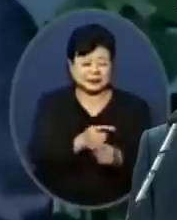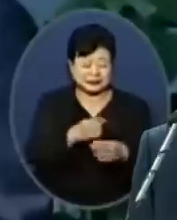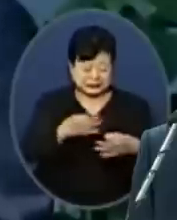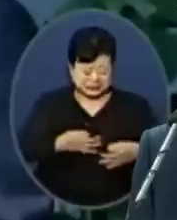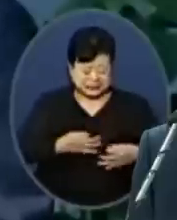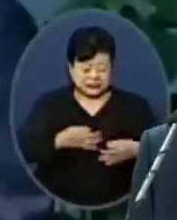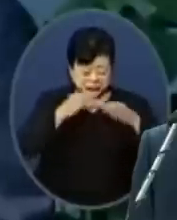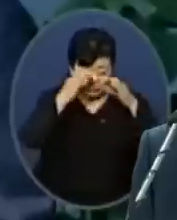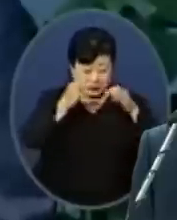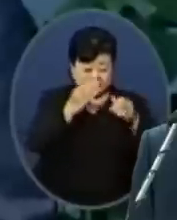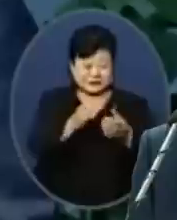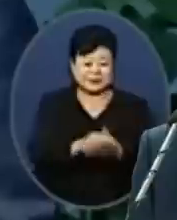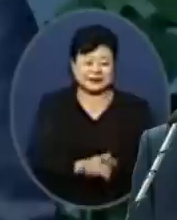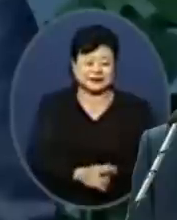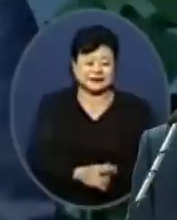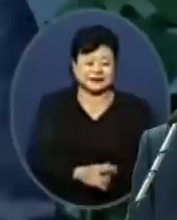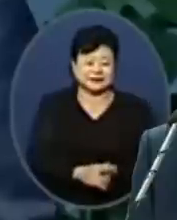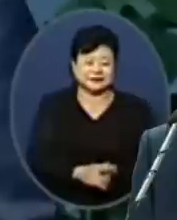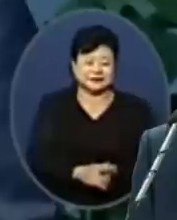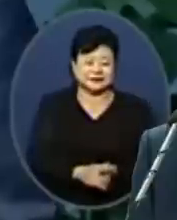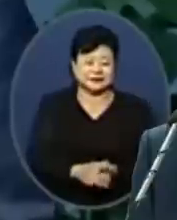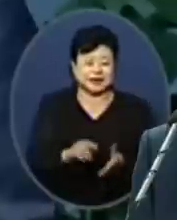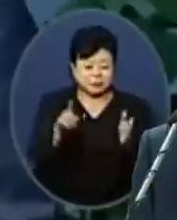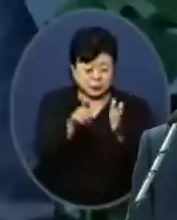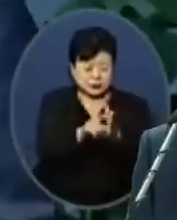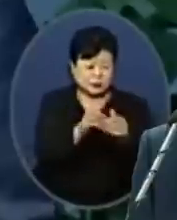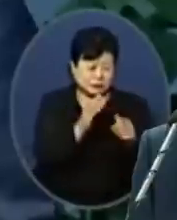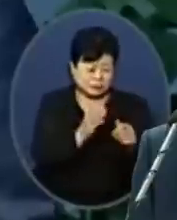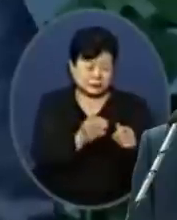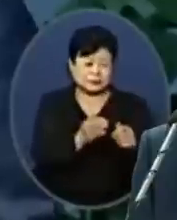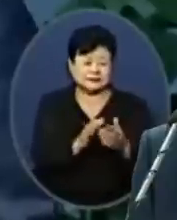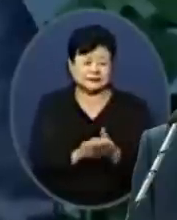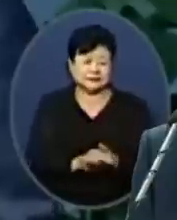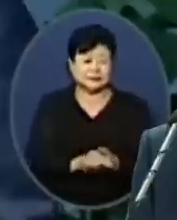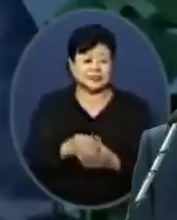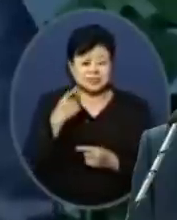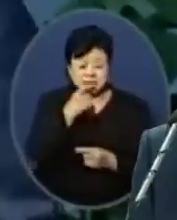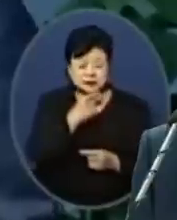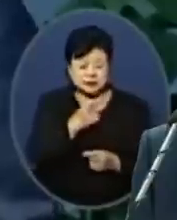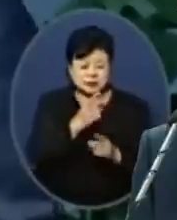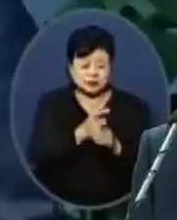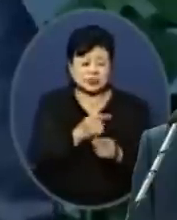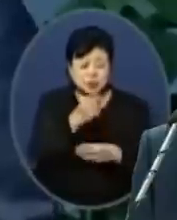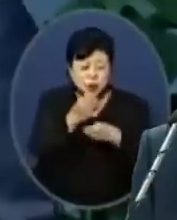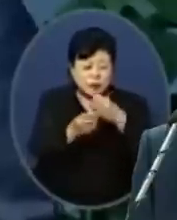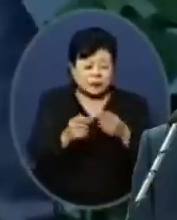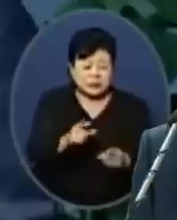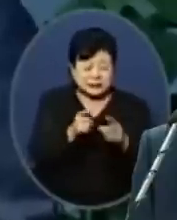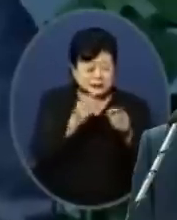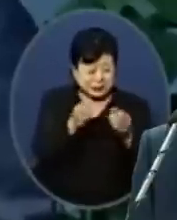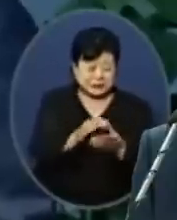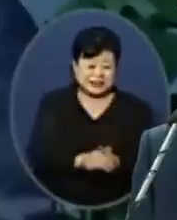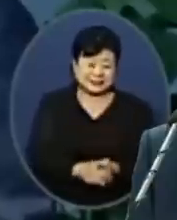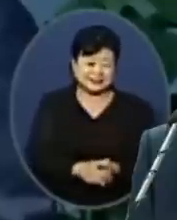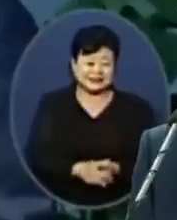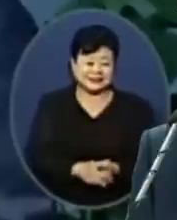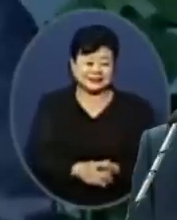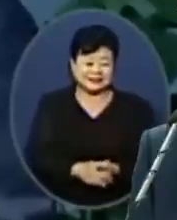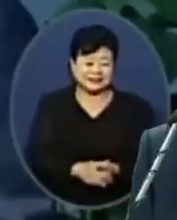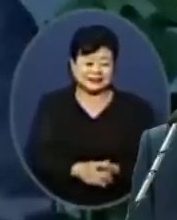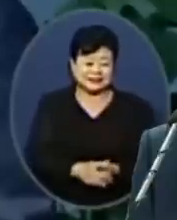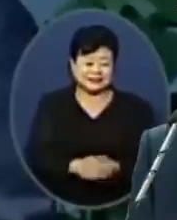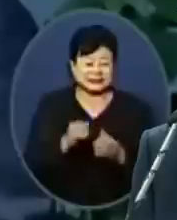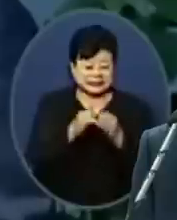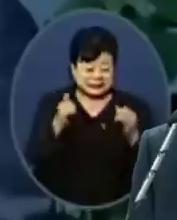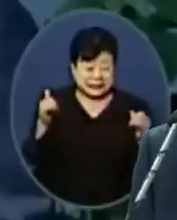자신을 바라보고 사십시오. 믿으십시오. 입술로 승리를 고백하고 사십시오.